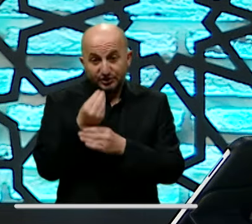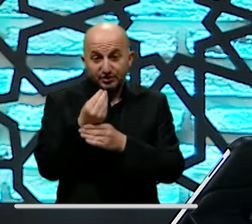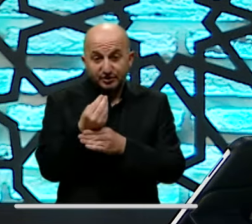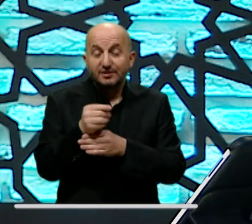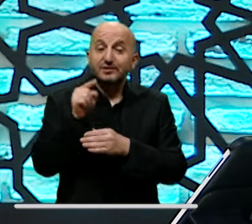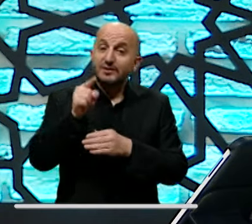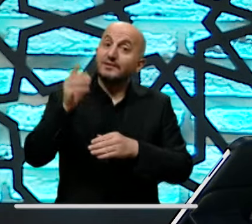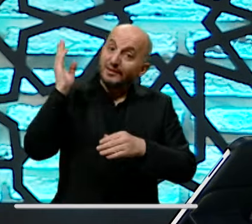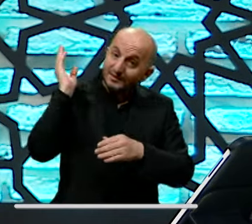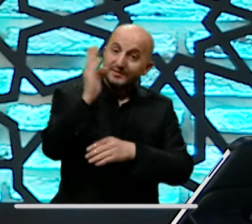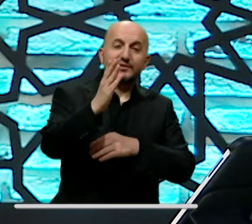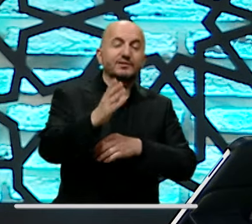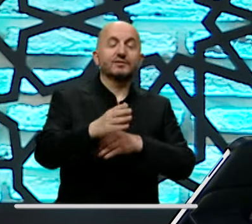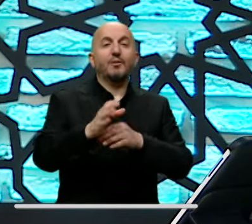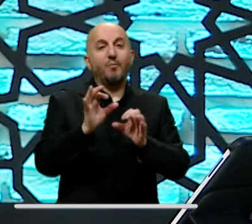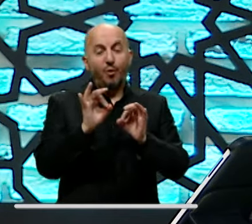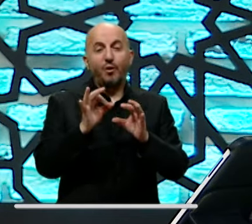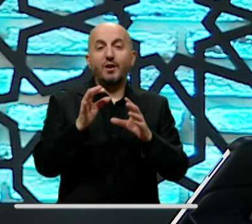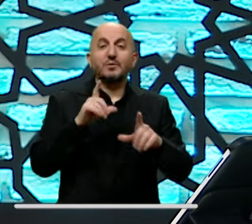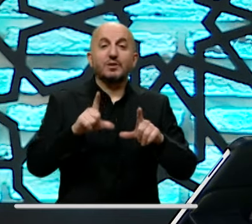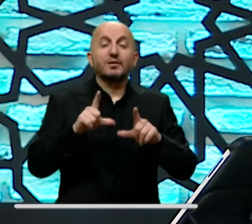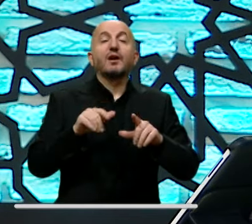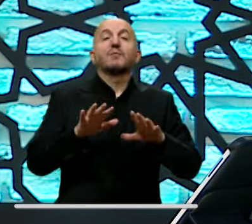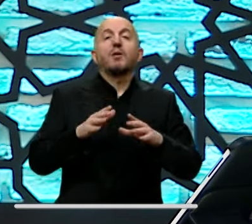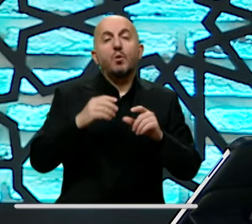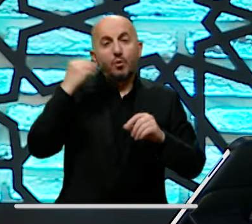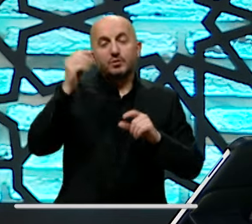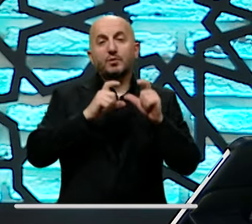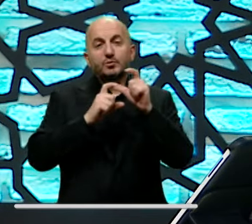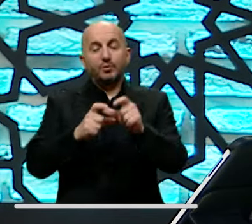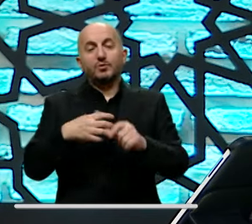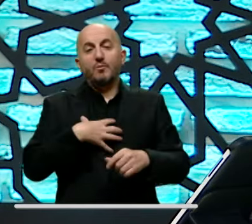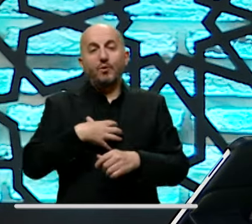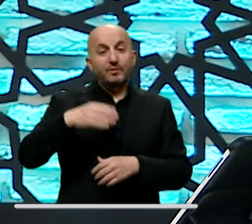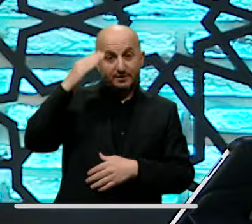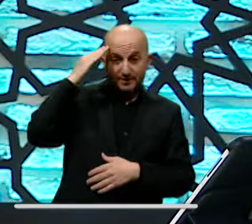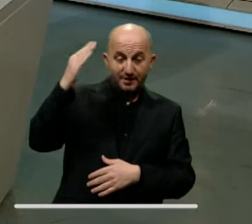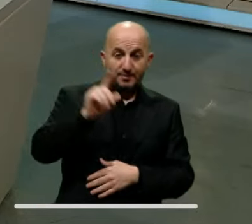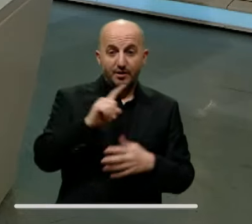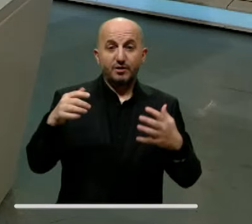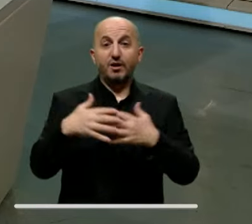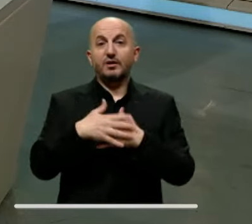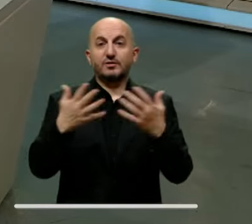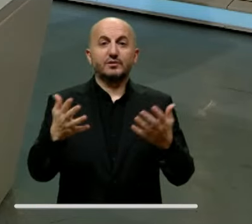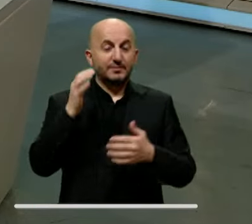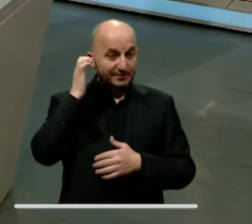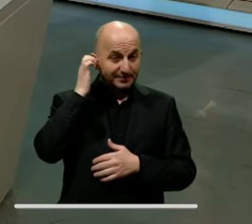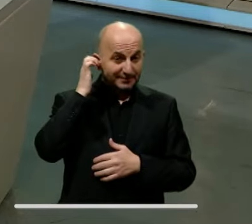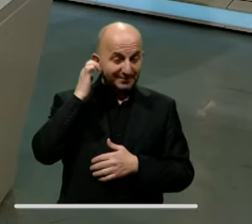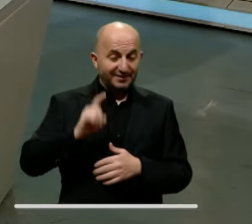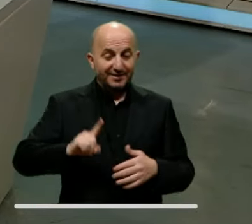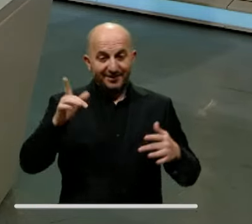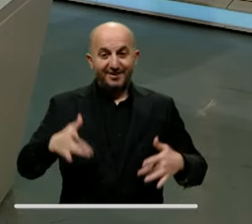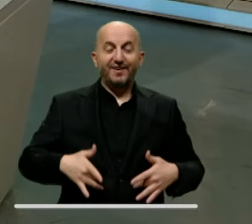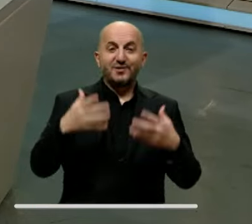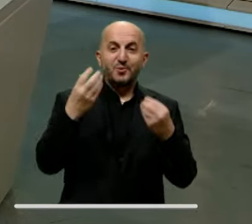çıktığında da gidesin Böyle bir şeye ihtiyaç kalmasın Ama Hocama soracağım Konya'ya Selam ediyoruz Hayırlı akşamlar iyi dua ettin de hocam Allah razı